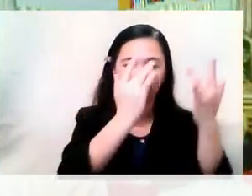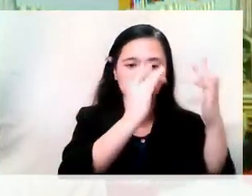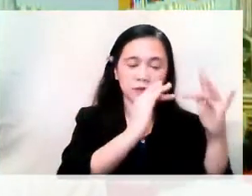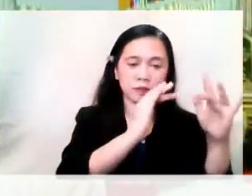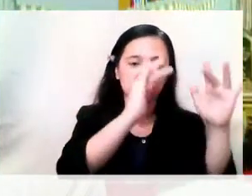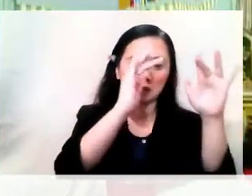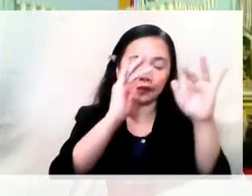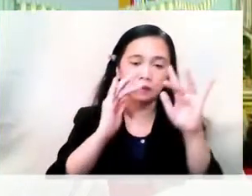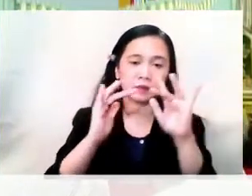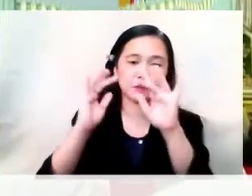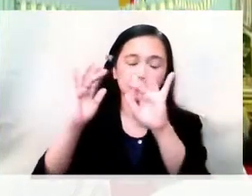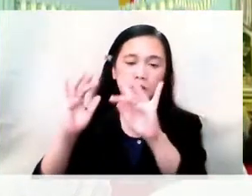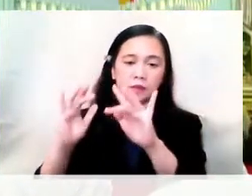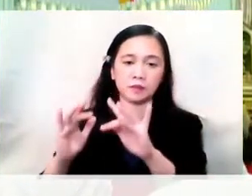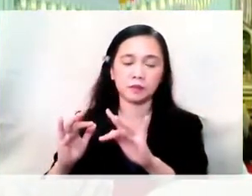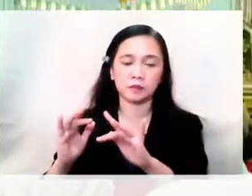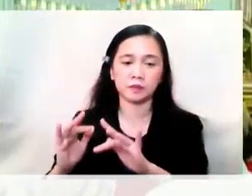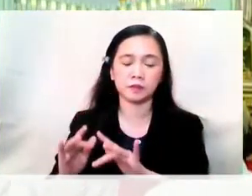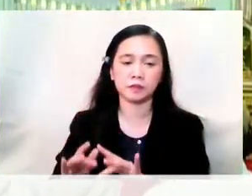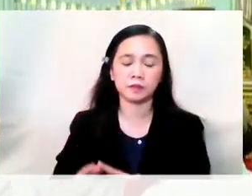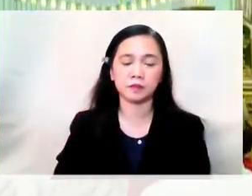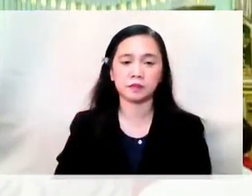kaloy kami.